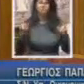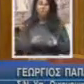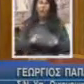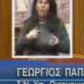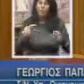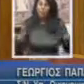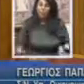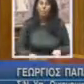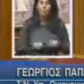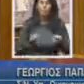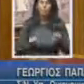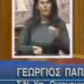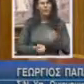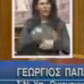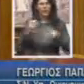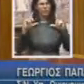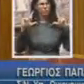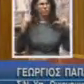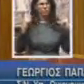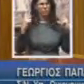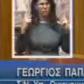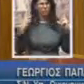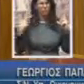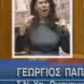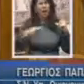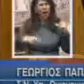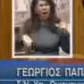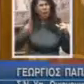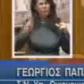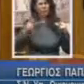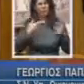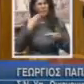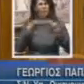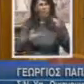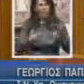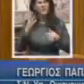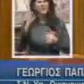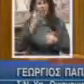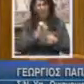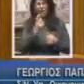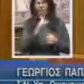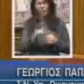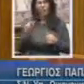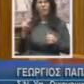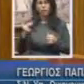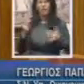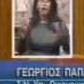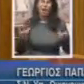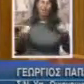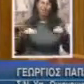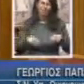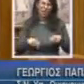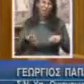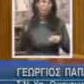Νέα Δημοκρατία τα τελευταία 5 χρόνια αύξησε τις δαπάνες 40 δισεκατομμύρια ευρώ. Άρα λοιπόν τα λόγια που ακούμε